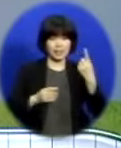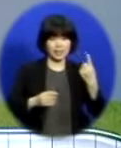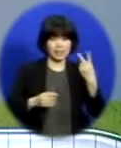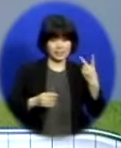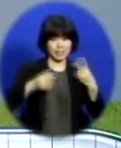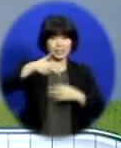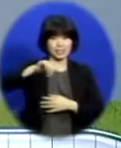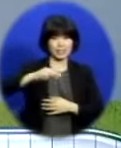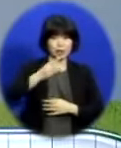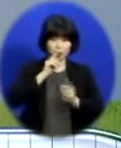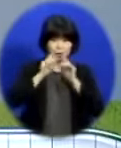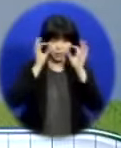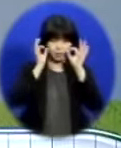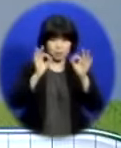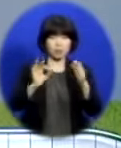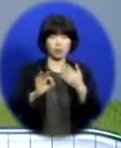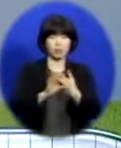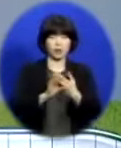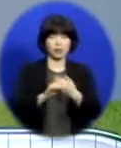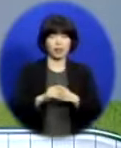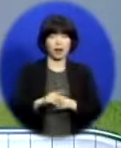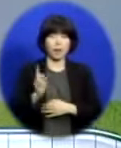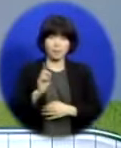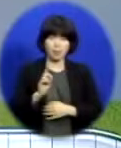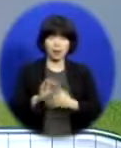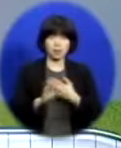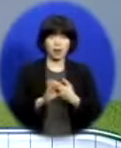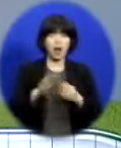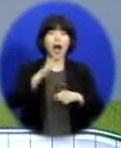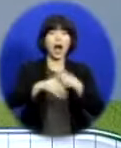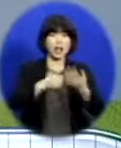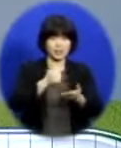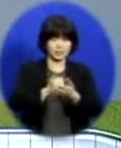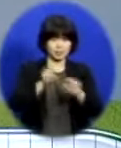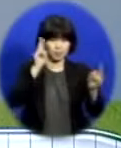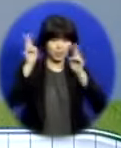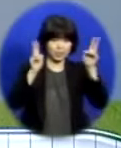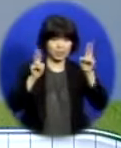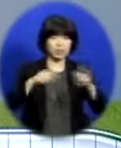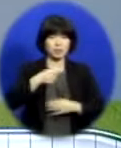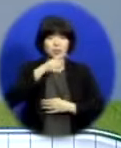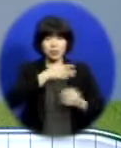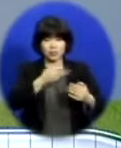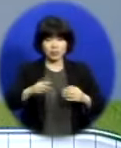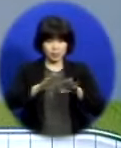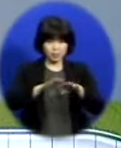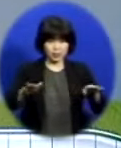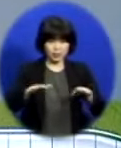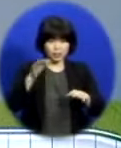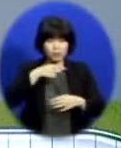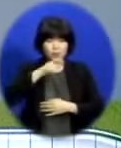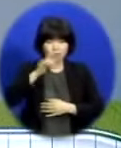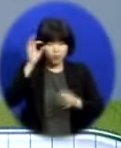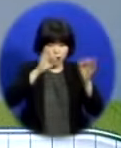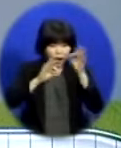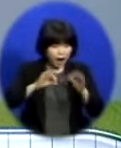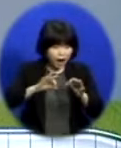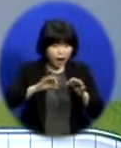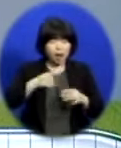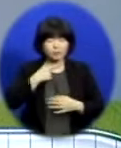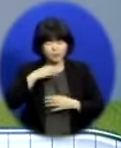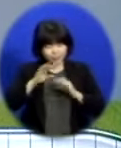말씀을 보면 이렇게 말합니다 하나님 사슴이 시냇물 바닥에서 물을 찾아 헐이 내